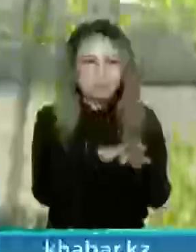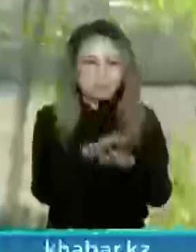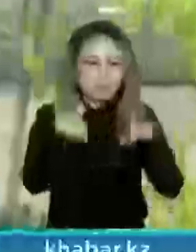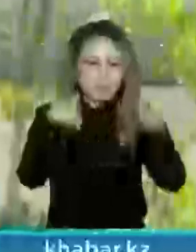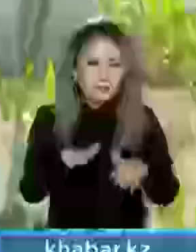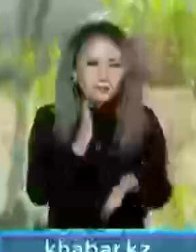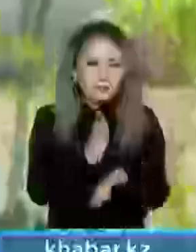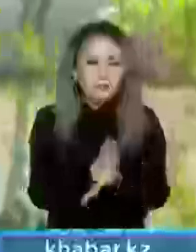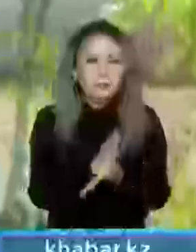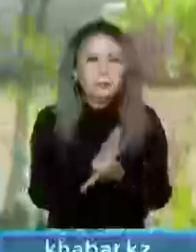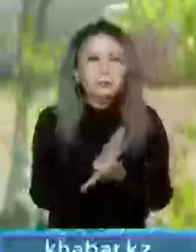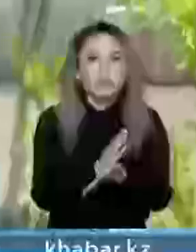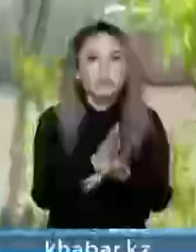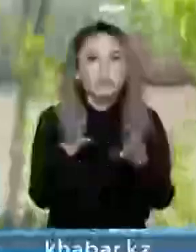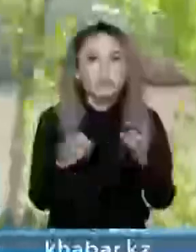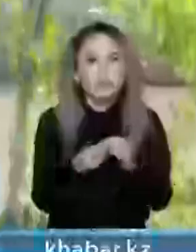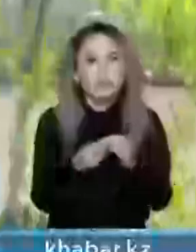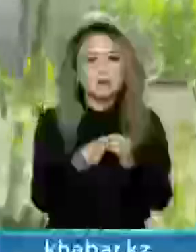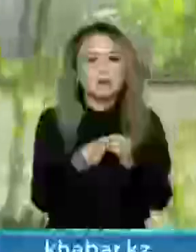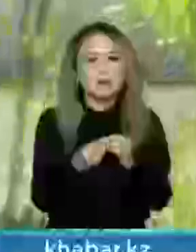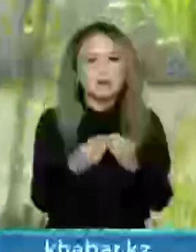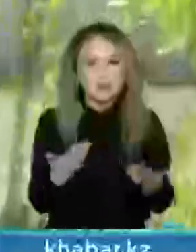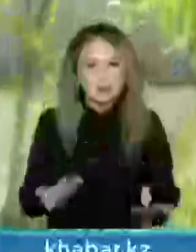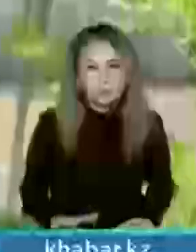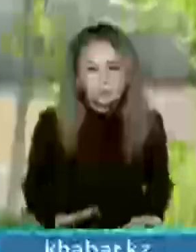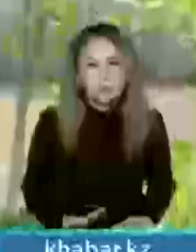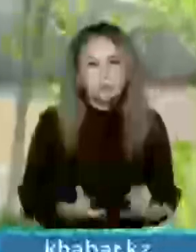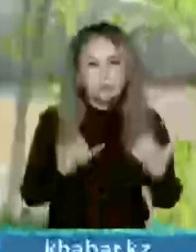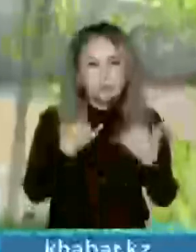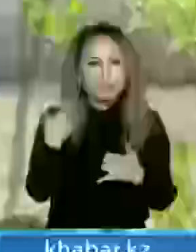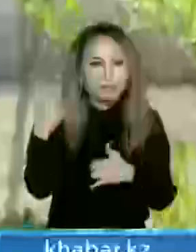отыр. Кезек-кезегімен Төретам кентінде де тұрғын үйлер қазіргі таңда газды пайдаланып жатыр.